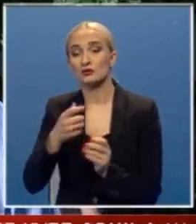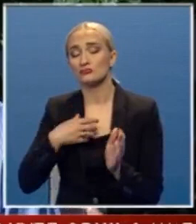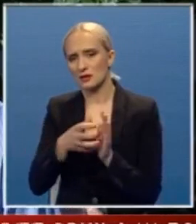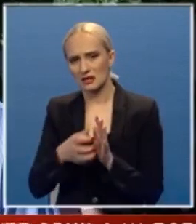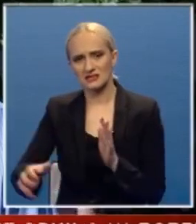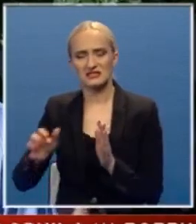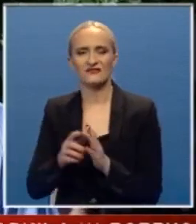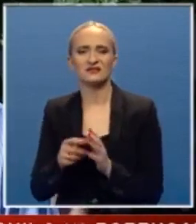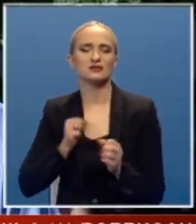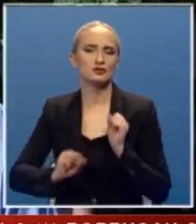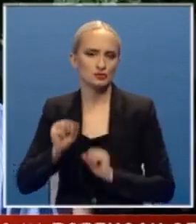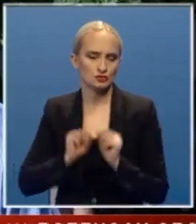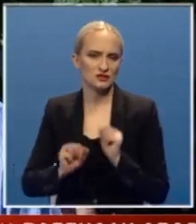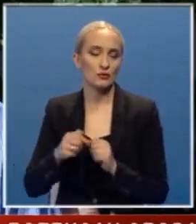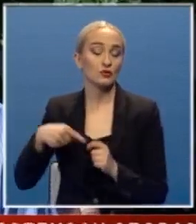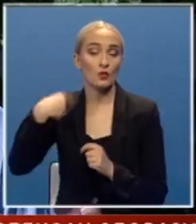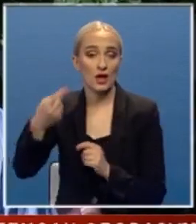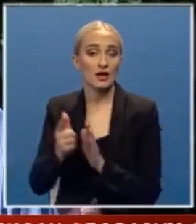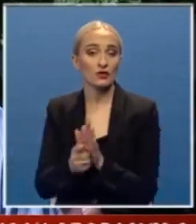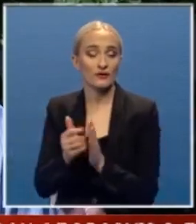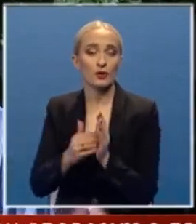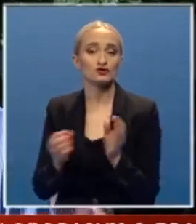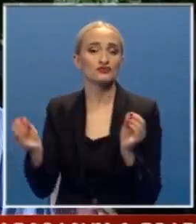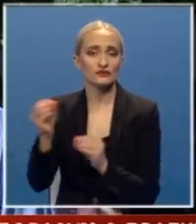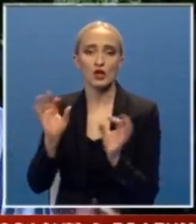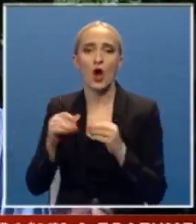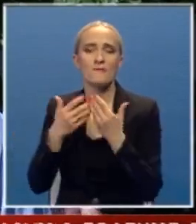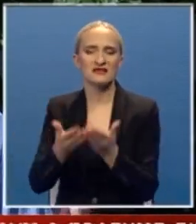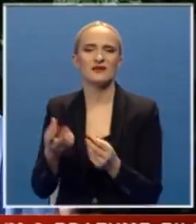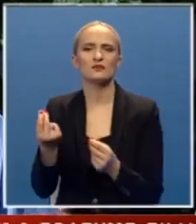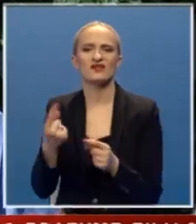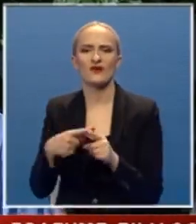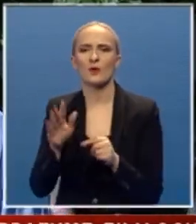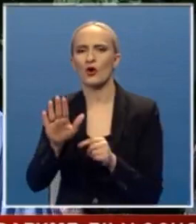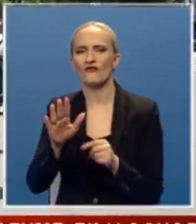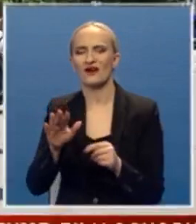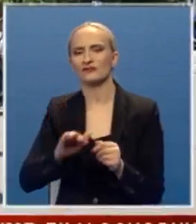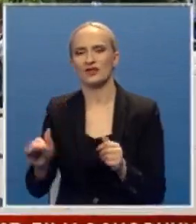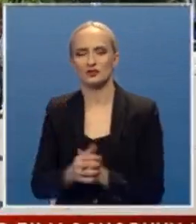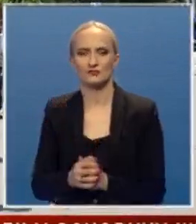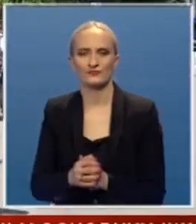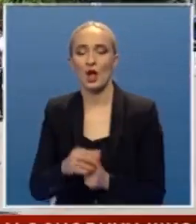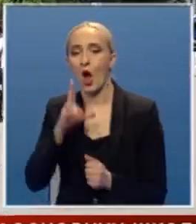nastaviti da se trudimo da i u narednom periodu još više obezbijemo sredstava za ovakve mališane.